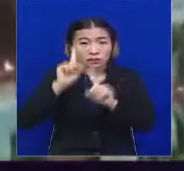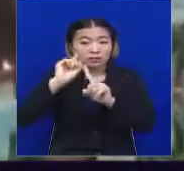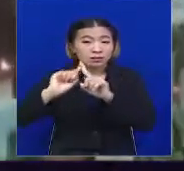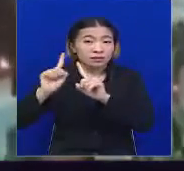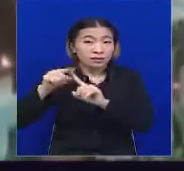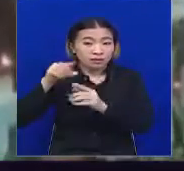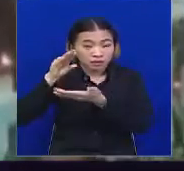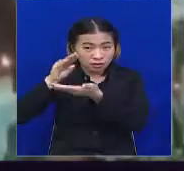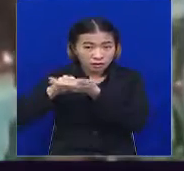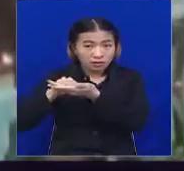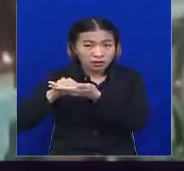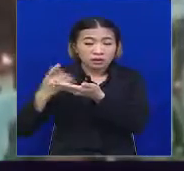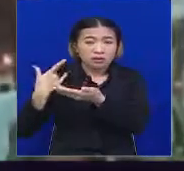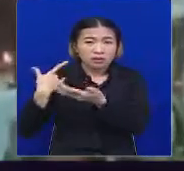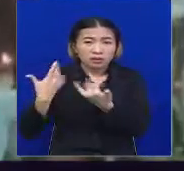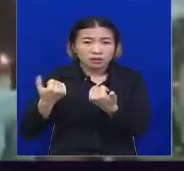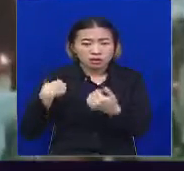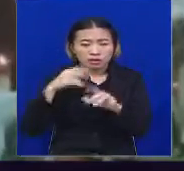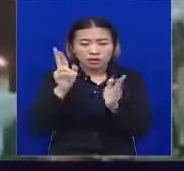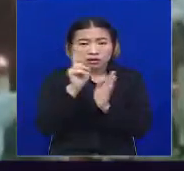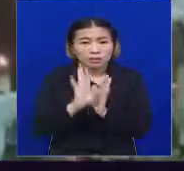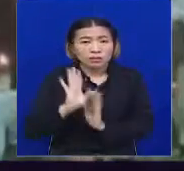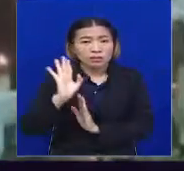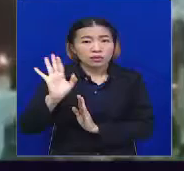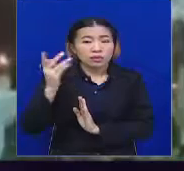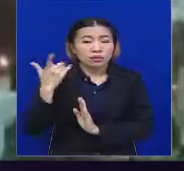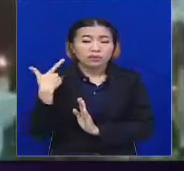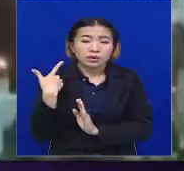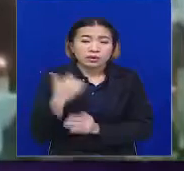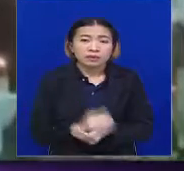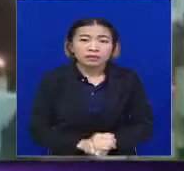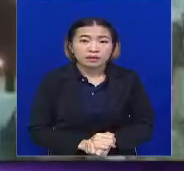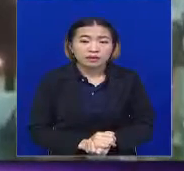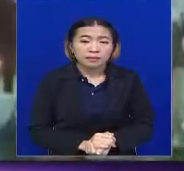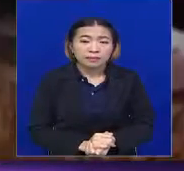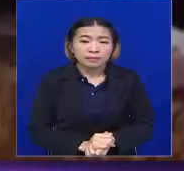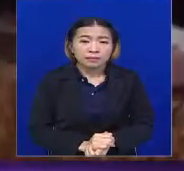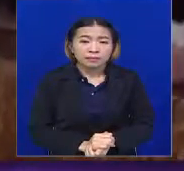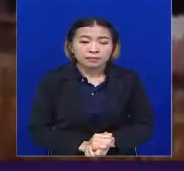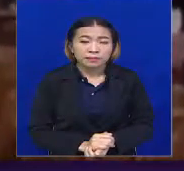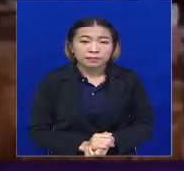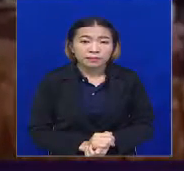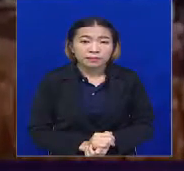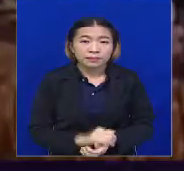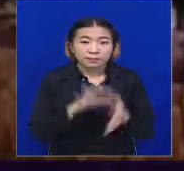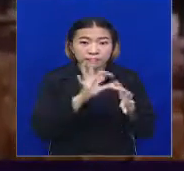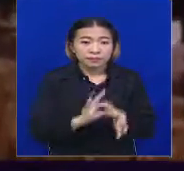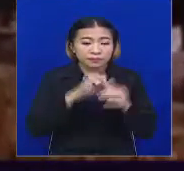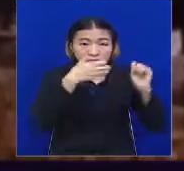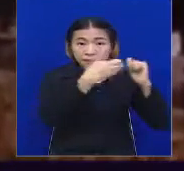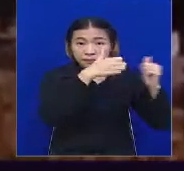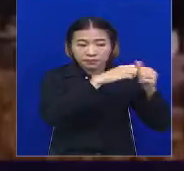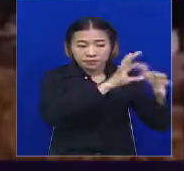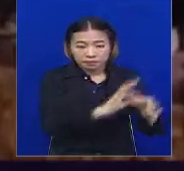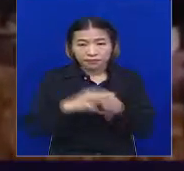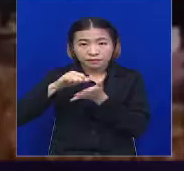วนเรือขนาดนี้เรื่องของระบบเรือที่แทบจะไม่มีระบบเรือ90ลำเป็นไปได้อย่างไร จากปัญหานำมาสู่แนวทางการแ